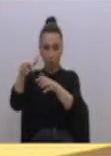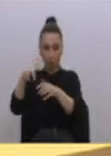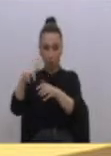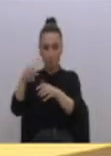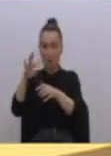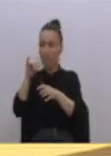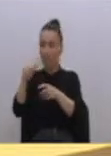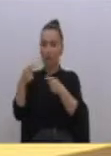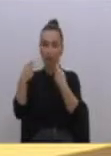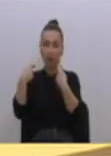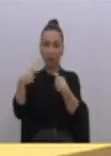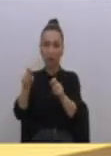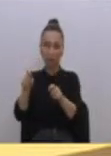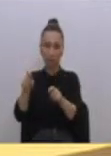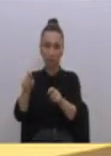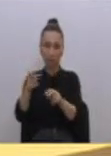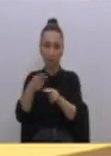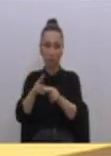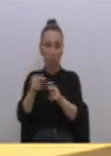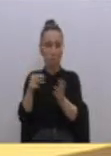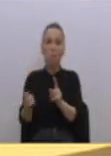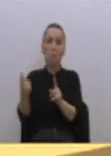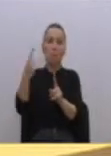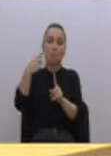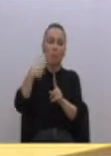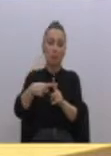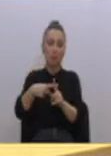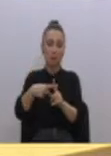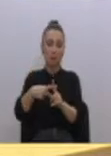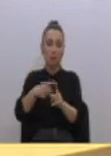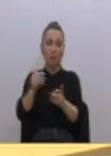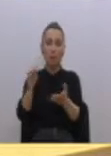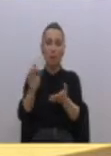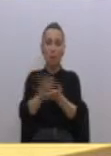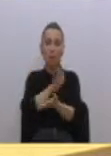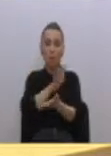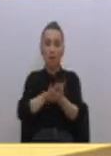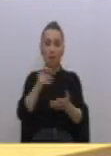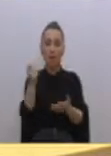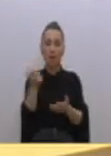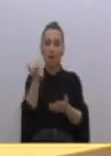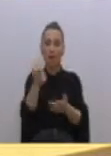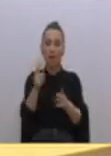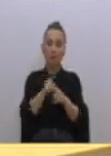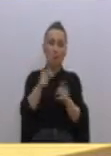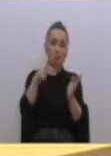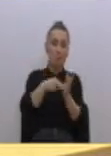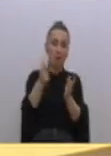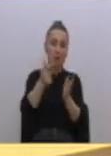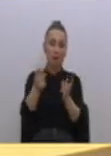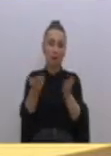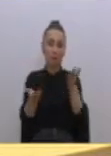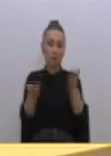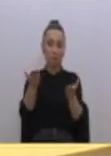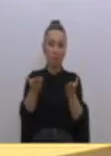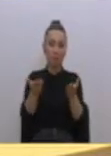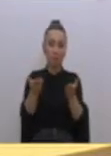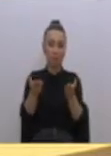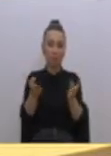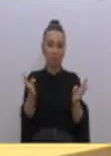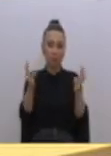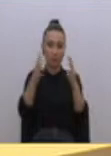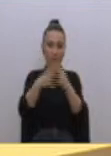ყიდით შესაბამის ფასად. უფასოდ გაზ და ფასიან გაზ ერთმანეთში თუ ასე ვთქვათ აურევ